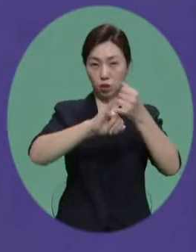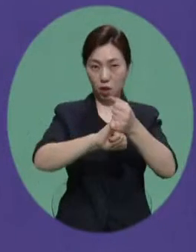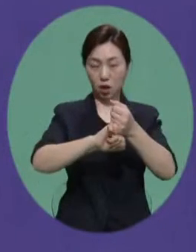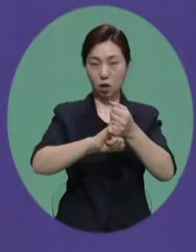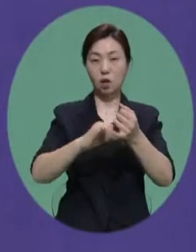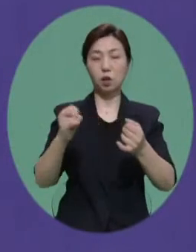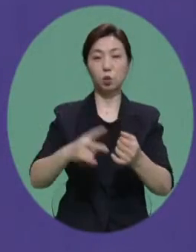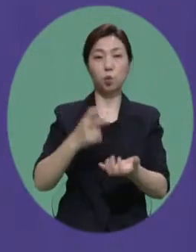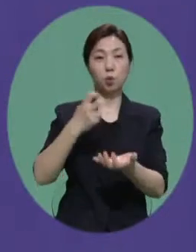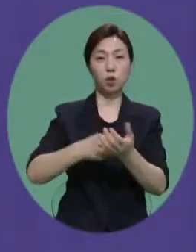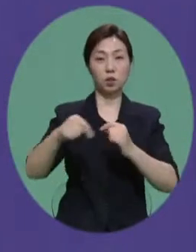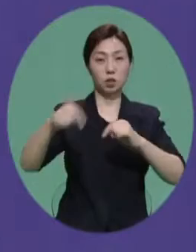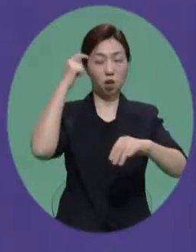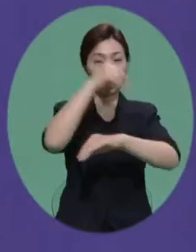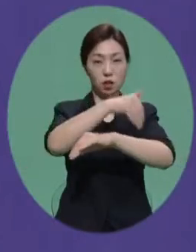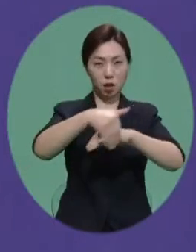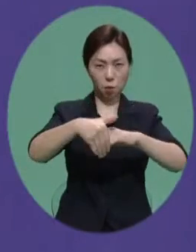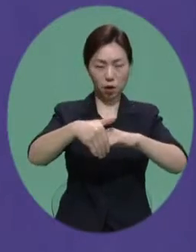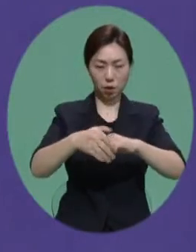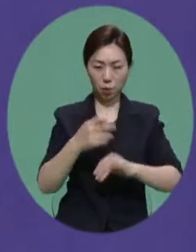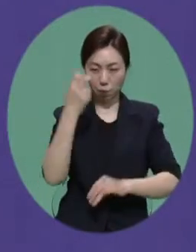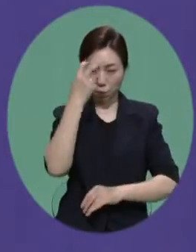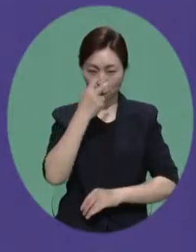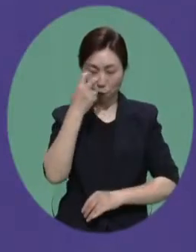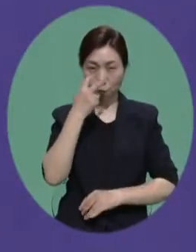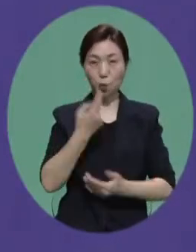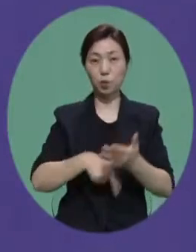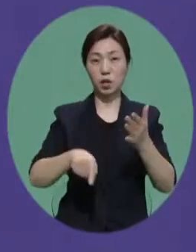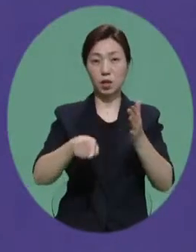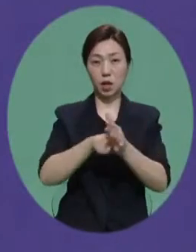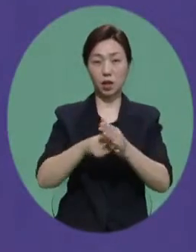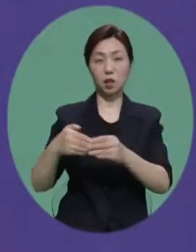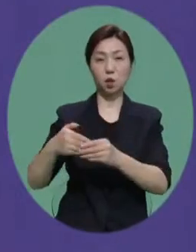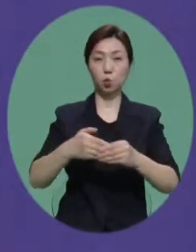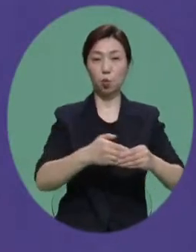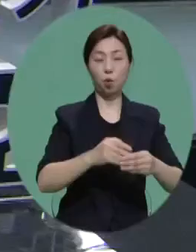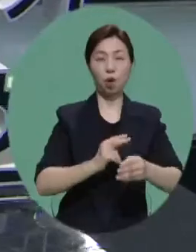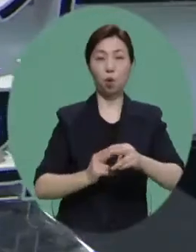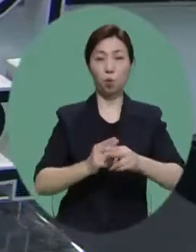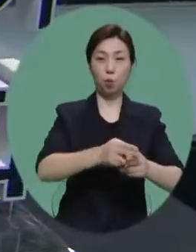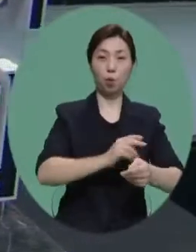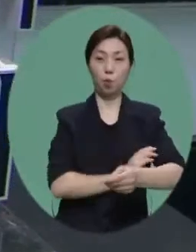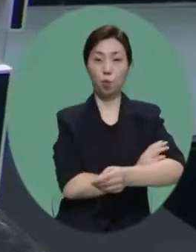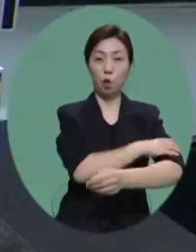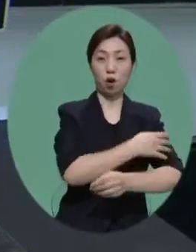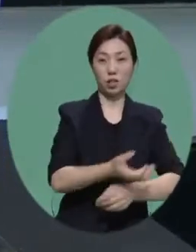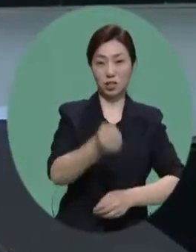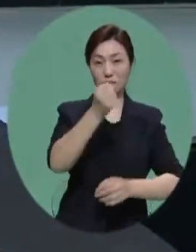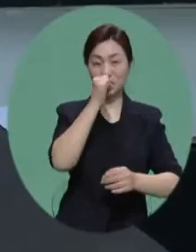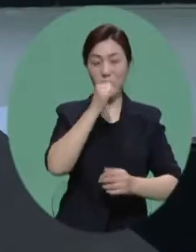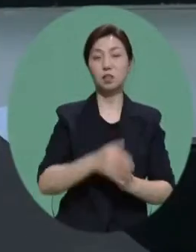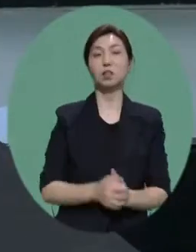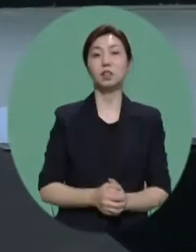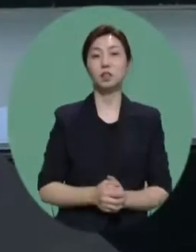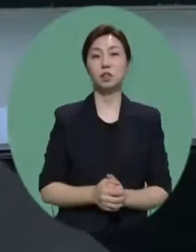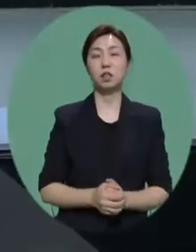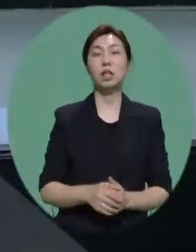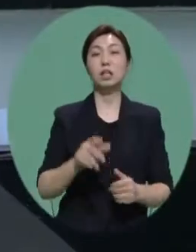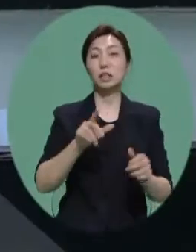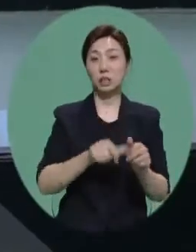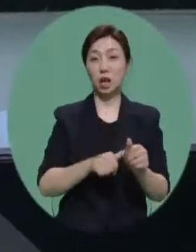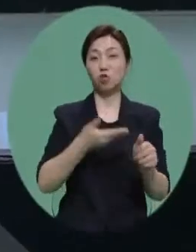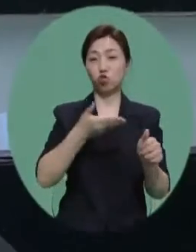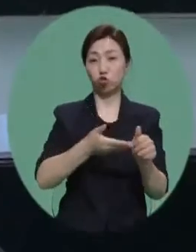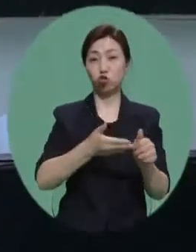위해서 주도권 토론 진행해 보겠습니다 네 분께 아 각 국은 시계 주도권 시간을